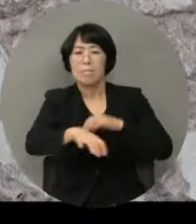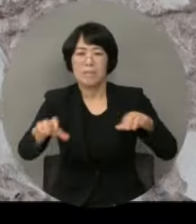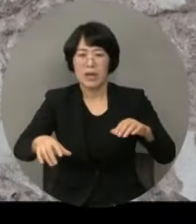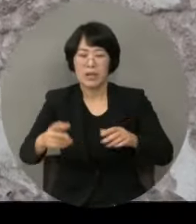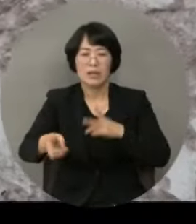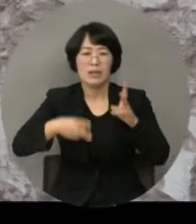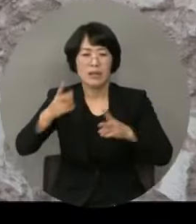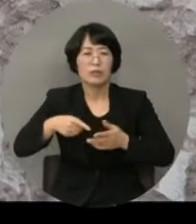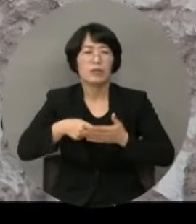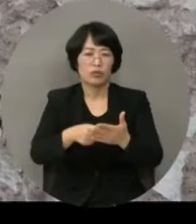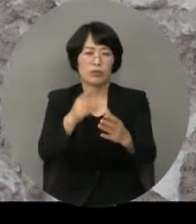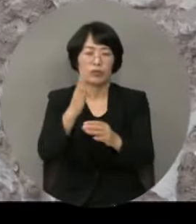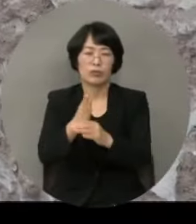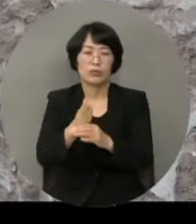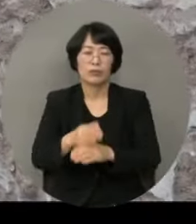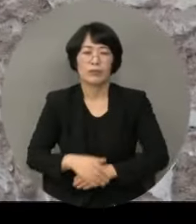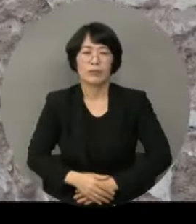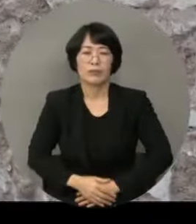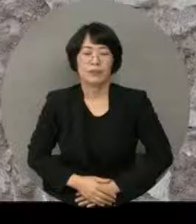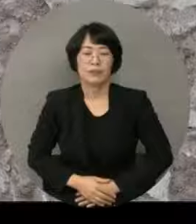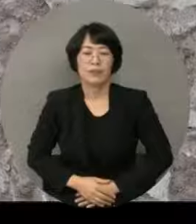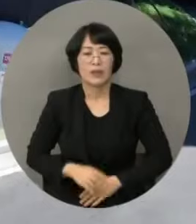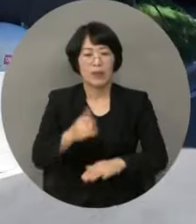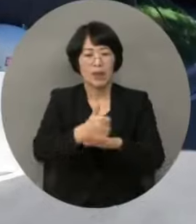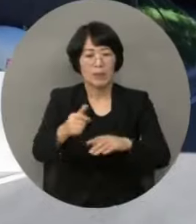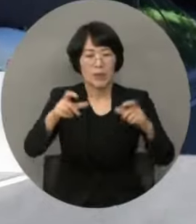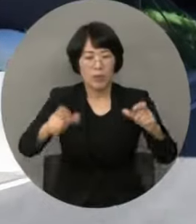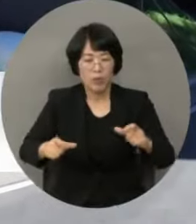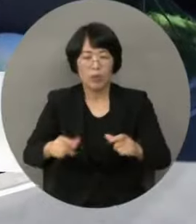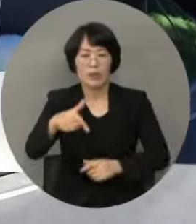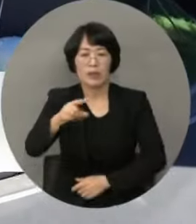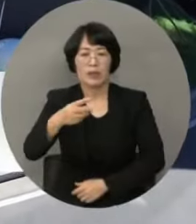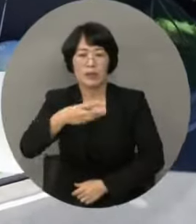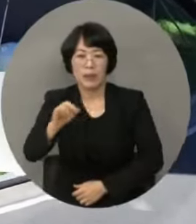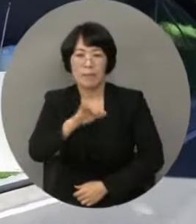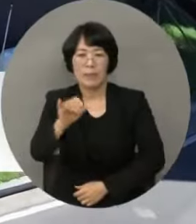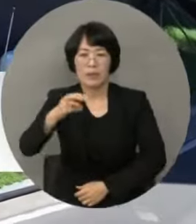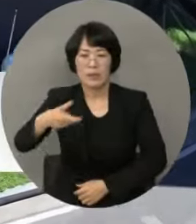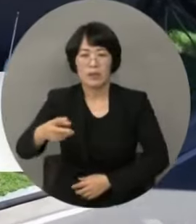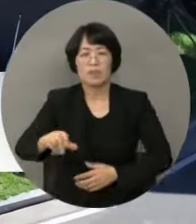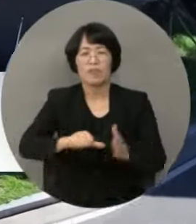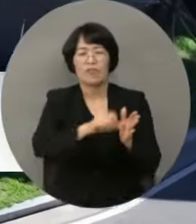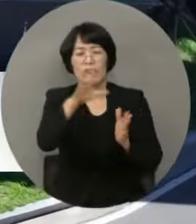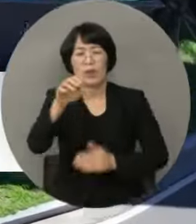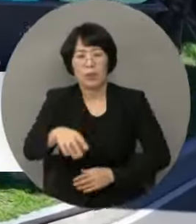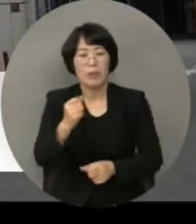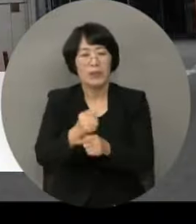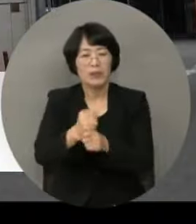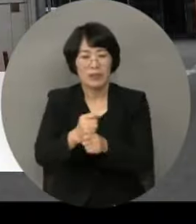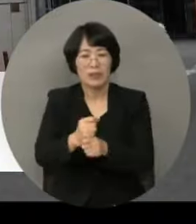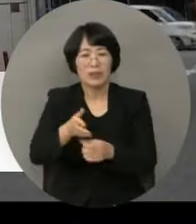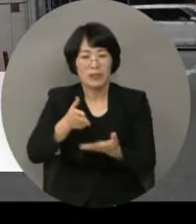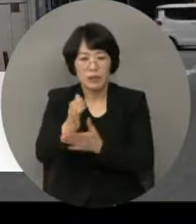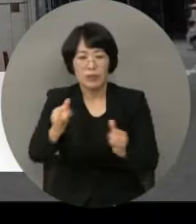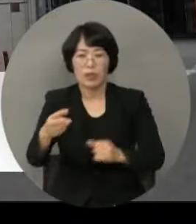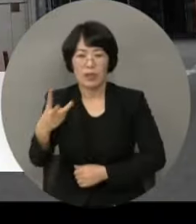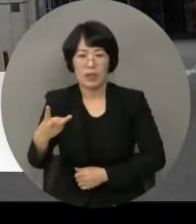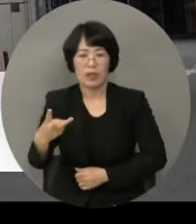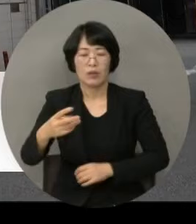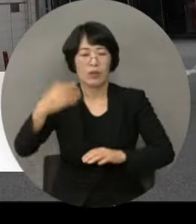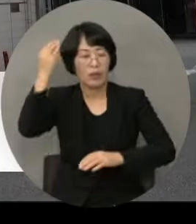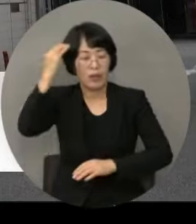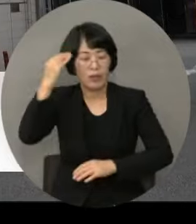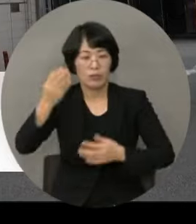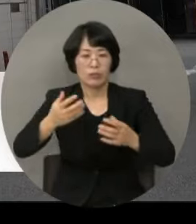프로젝트를 진행하고 있습니다 에도를 그래피티 명소로 만드는 사업은 이들 세명 외에도 국내작가 등이